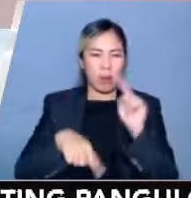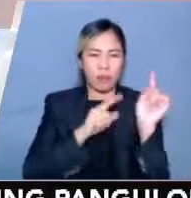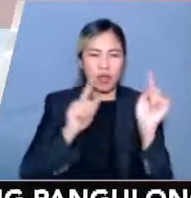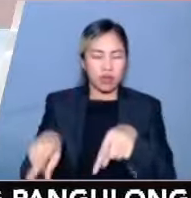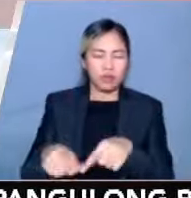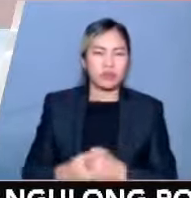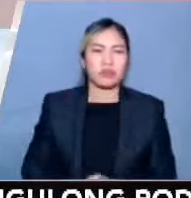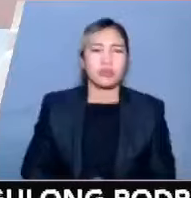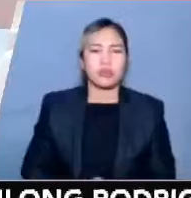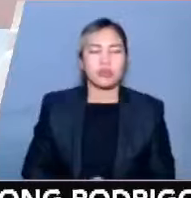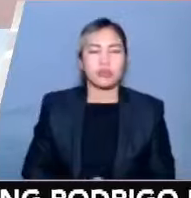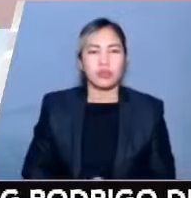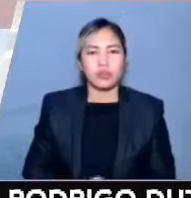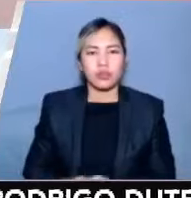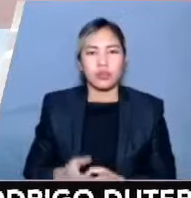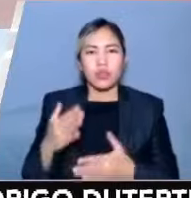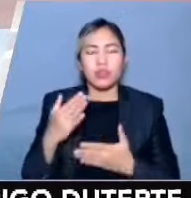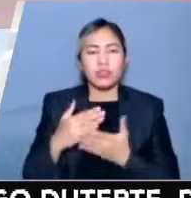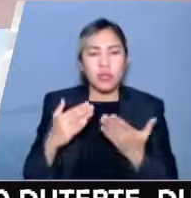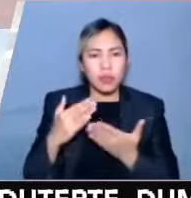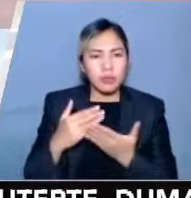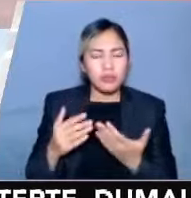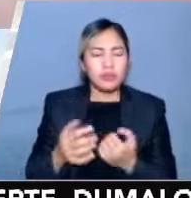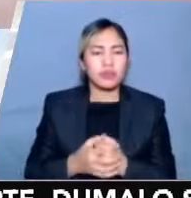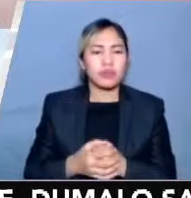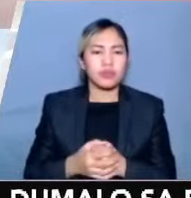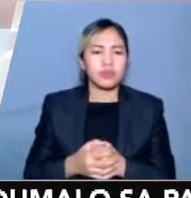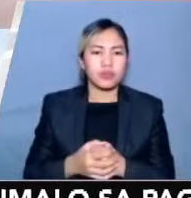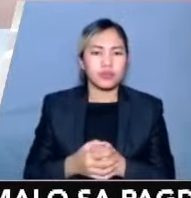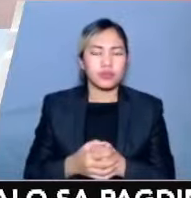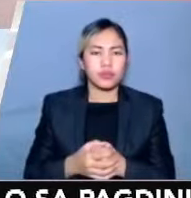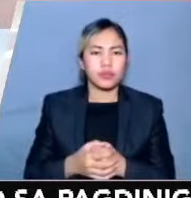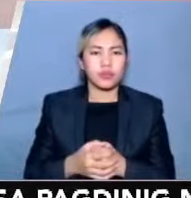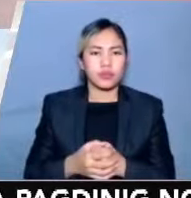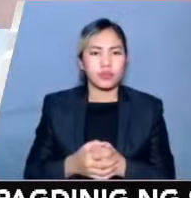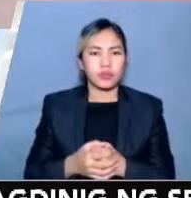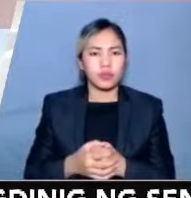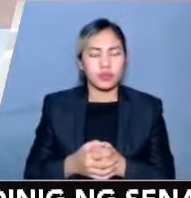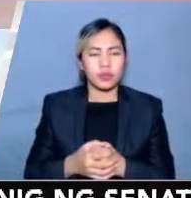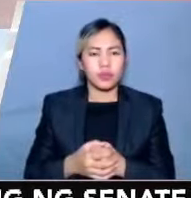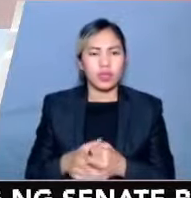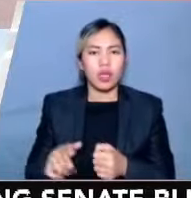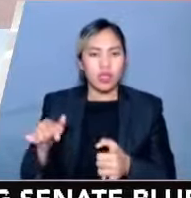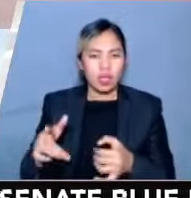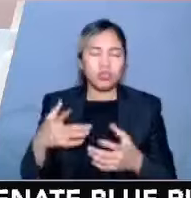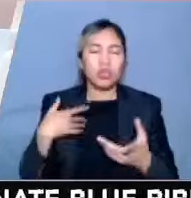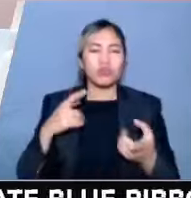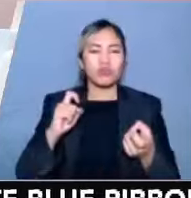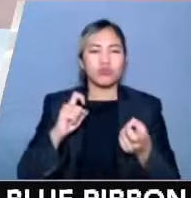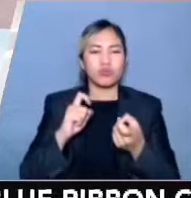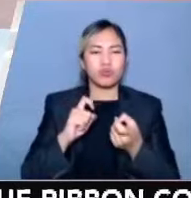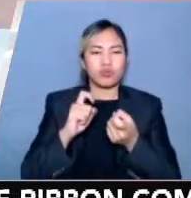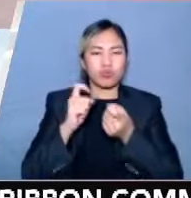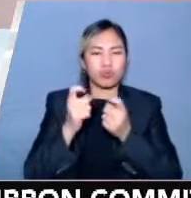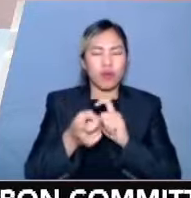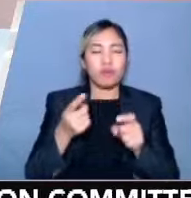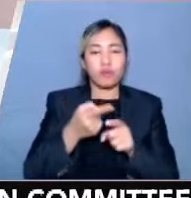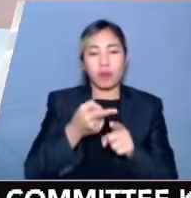and until that happens po, kasi magta-transition na rin sila rapid doon sa from retrieval to